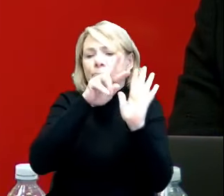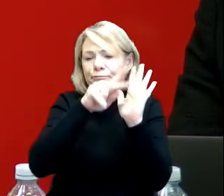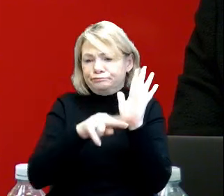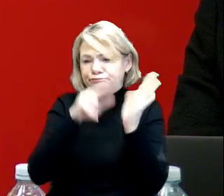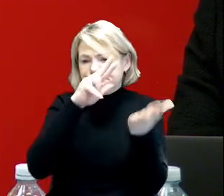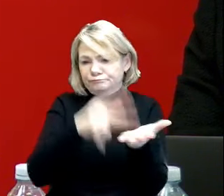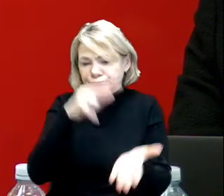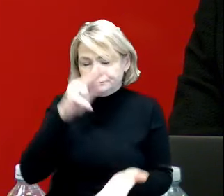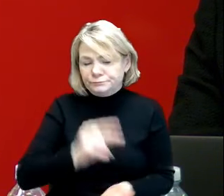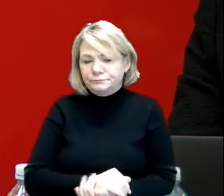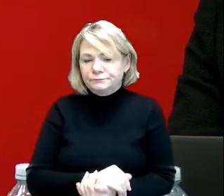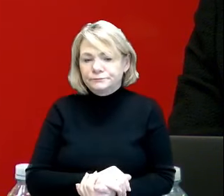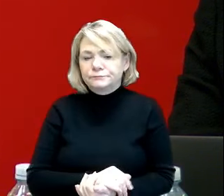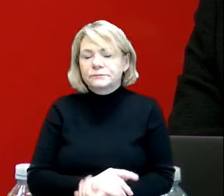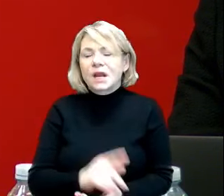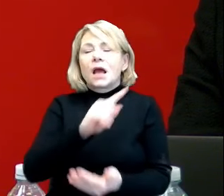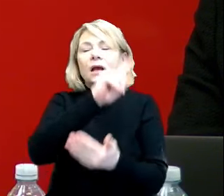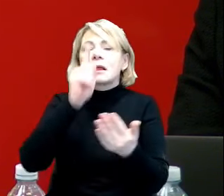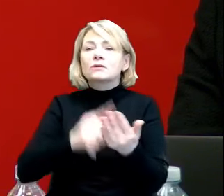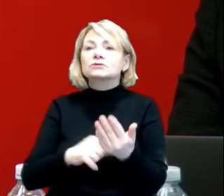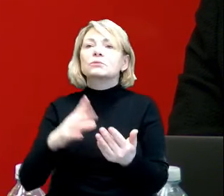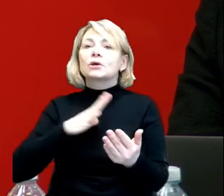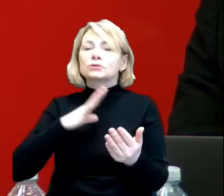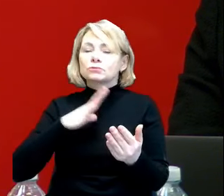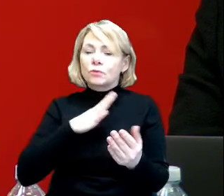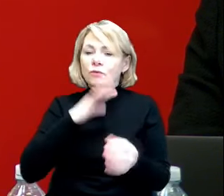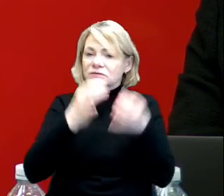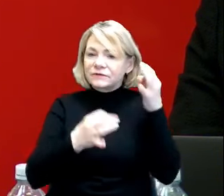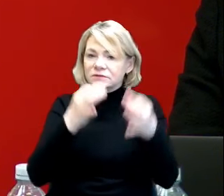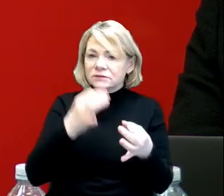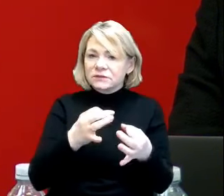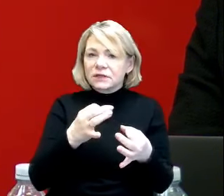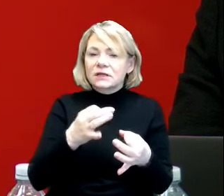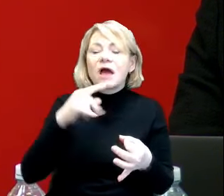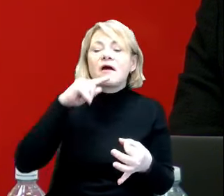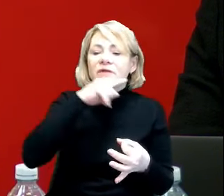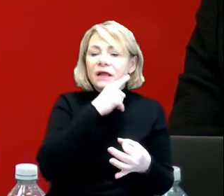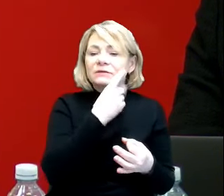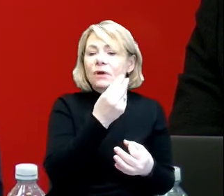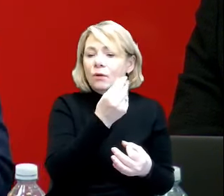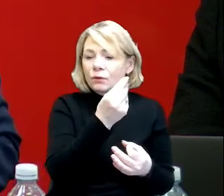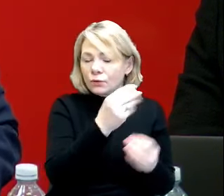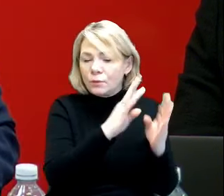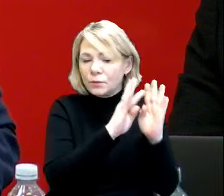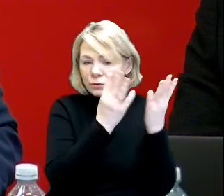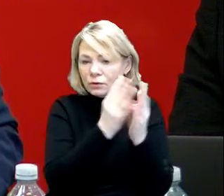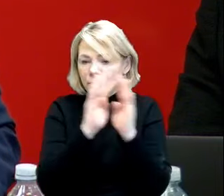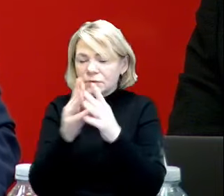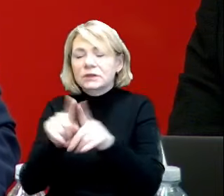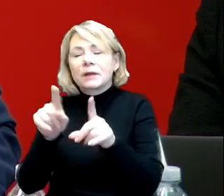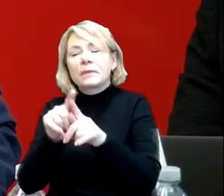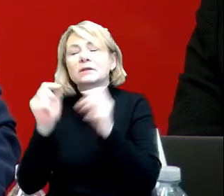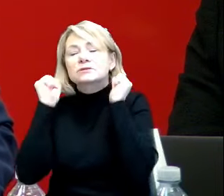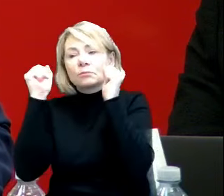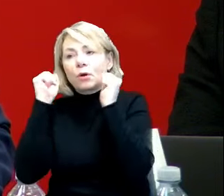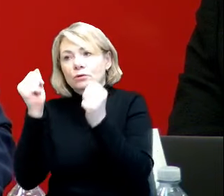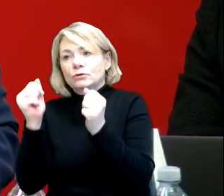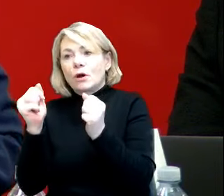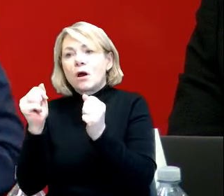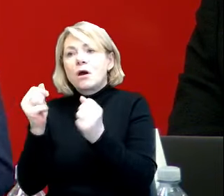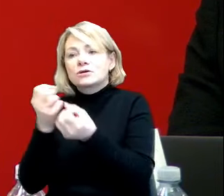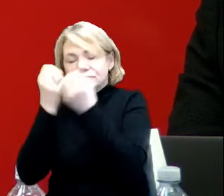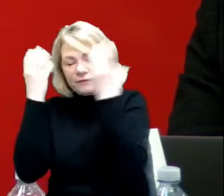klausimas buvo svarstytas finansų ir ekonomikos kultūros švietimo ir sporto komitetuose ir juose buvo pritarta be